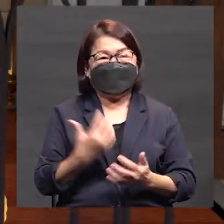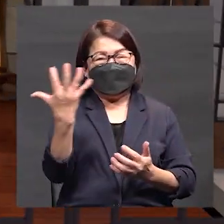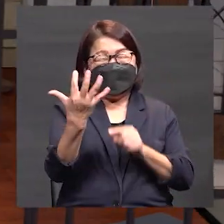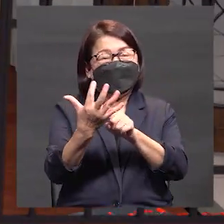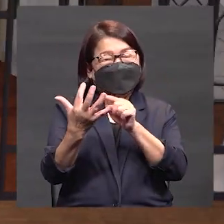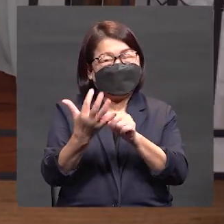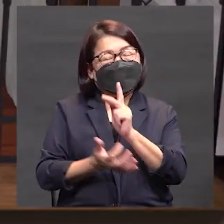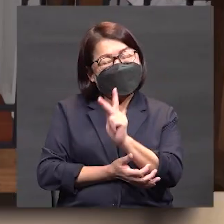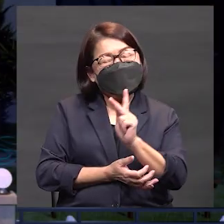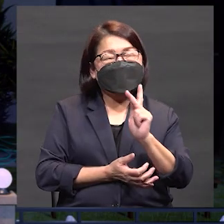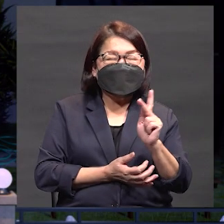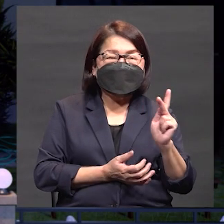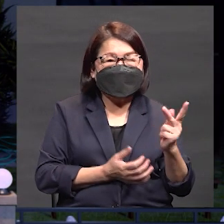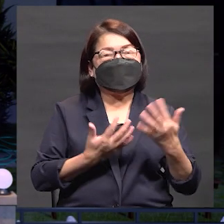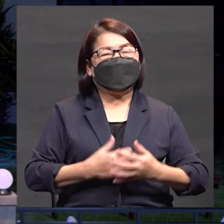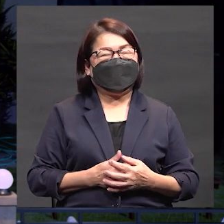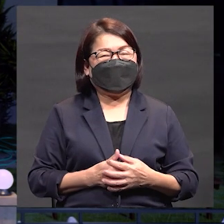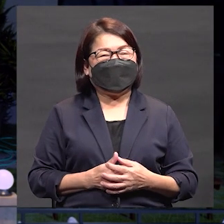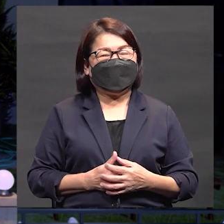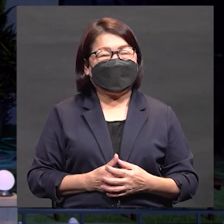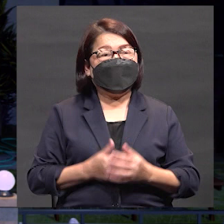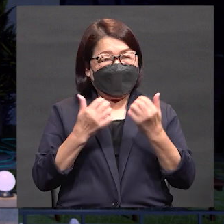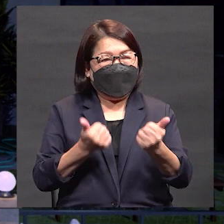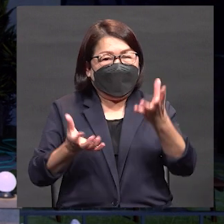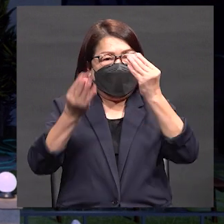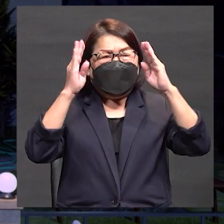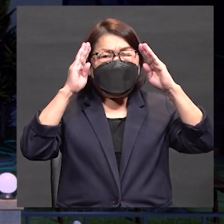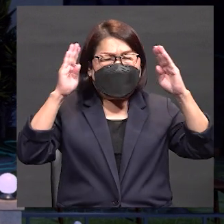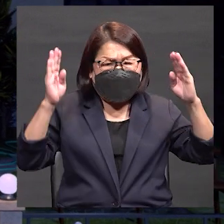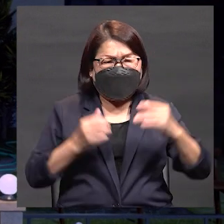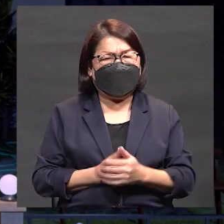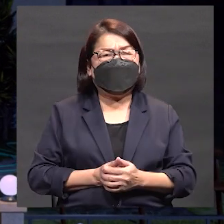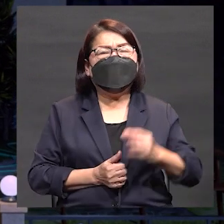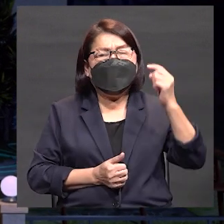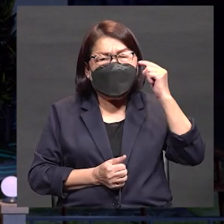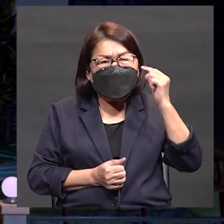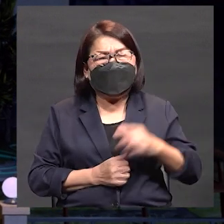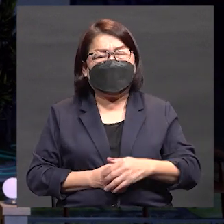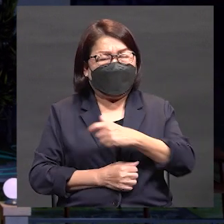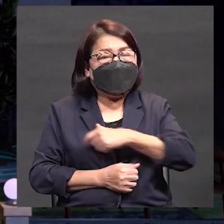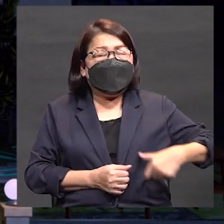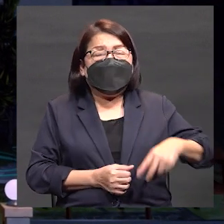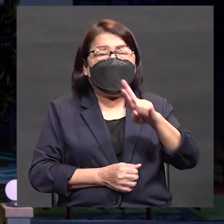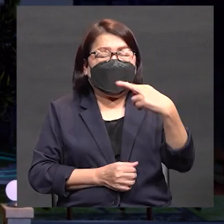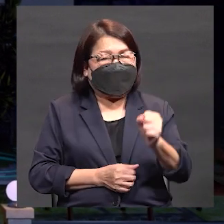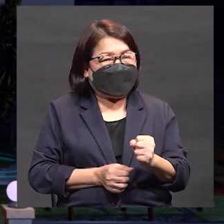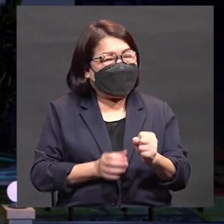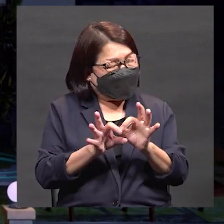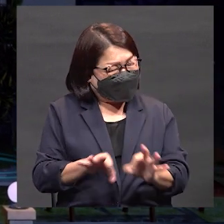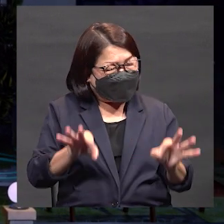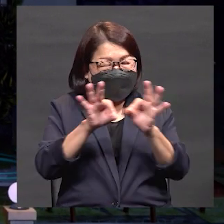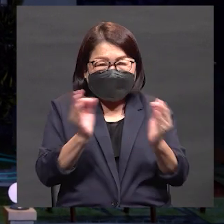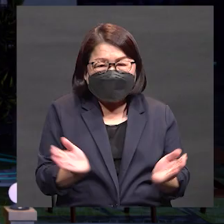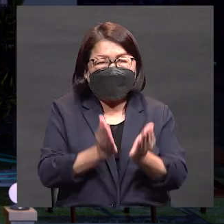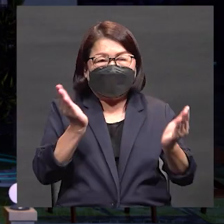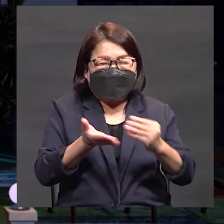ากากากา วันนี้ได้รู้ว่าในหลวงให้ความสำคัญและส่งเสริมการศึกษาผ่